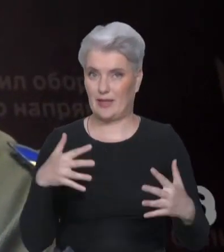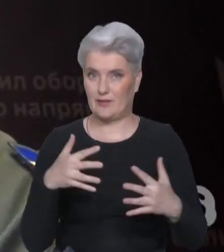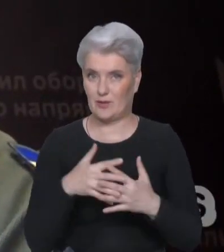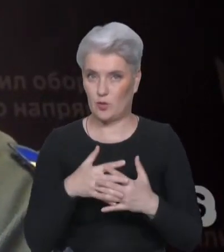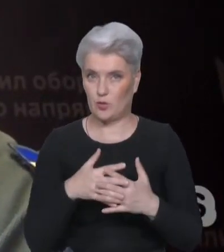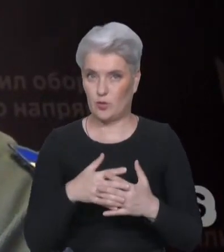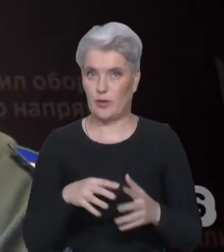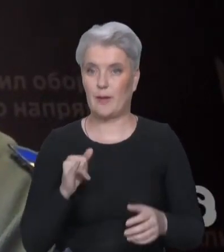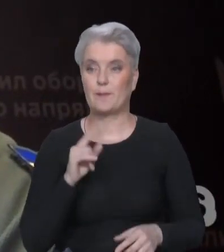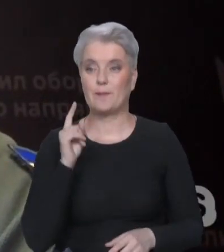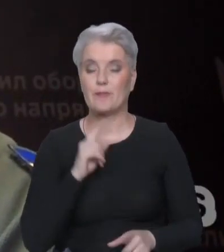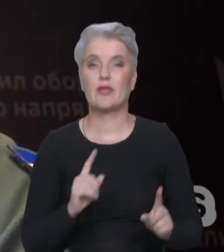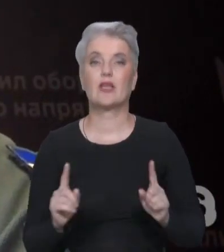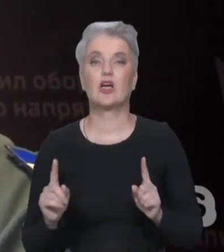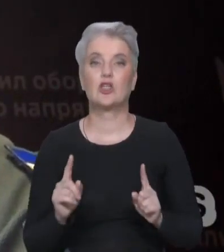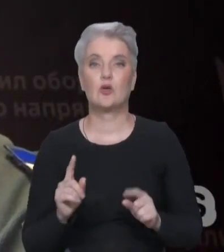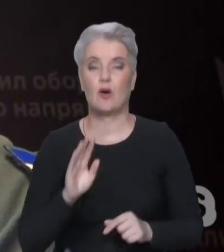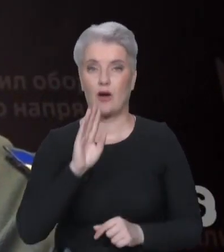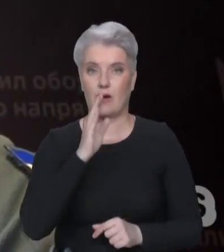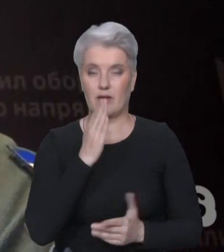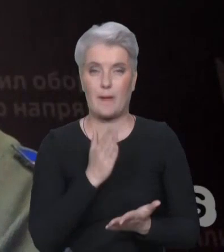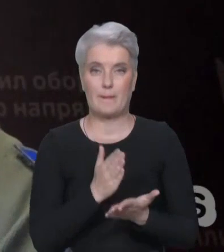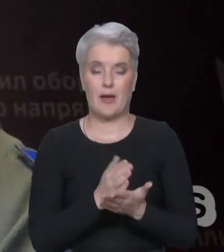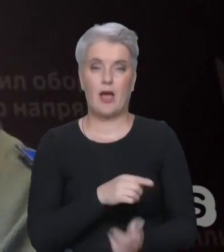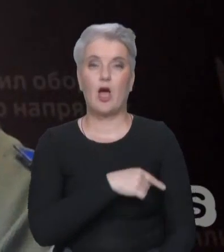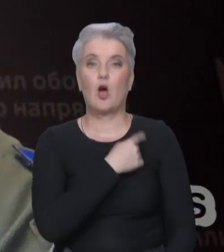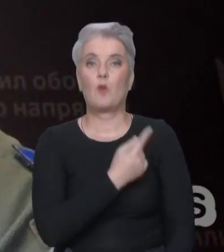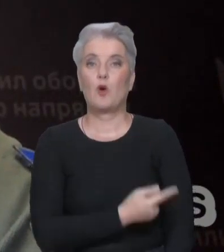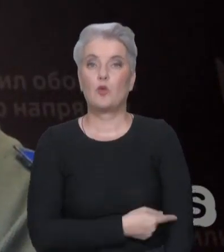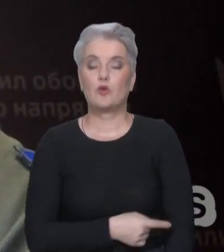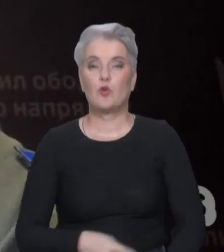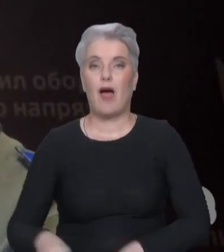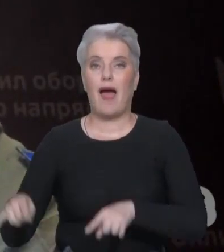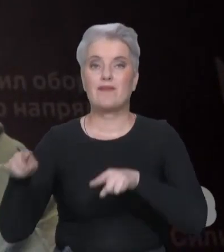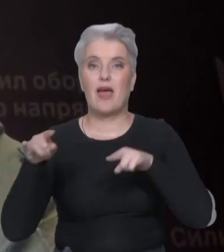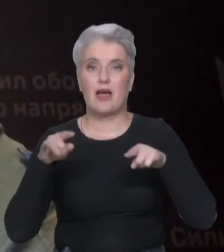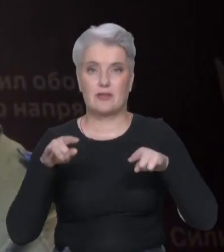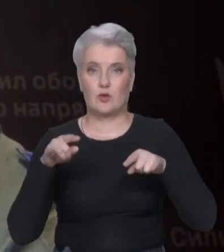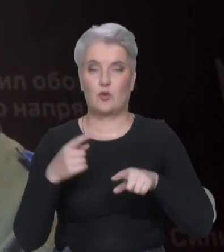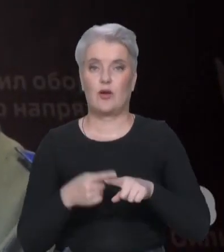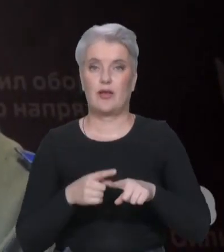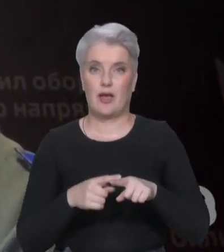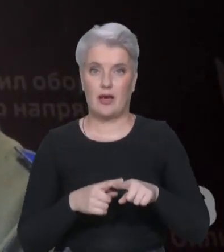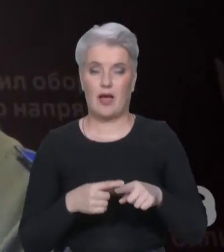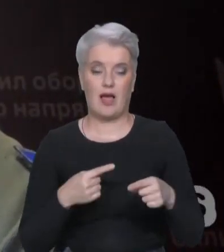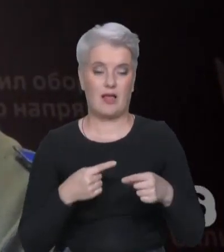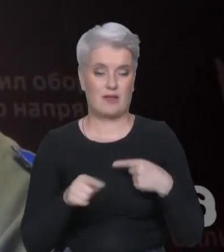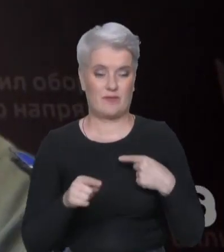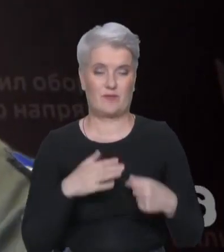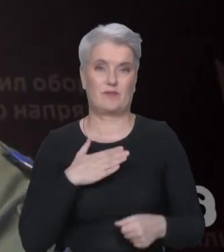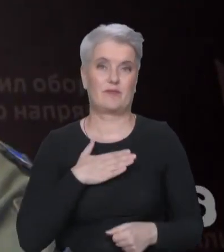знаючи те, що він має потужну авіацію, яка, ну, на противагу від